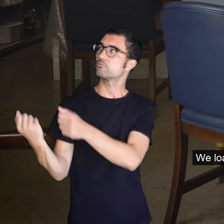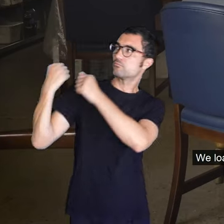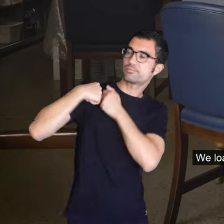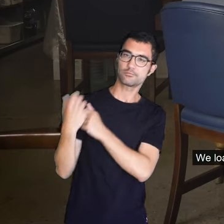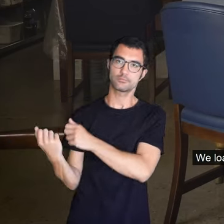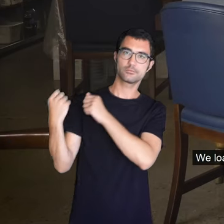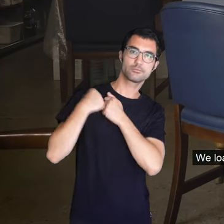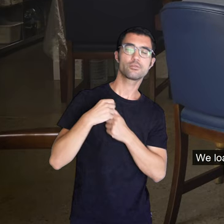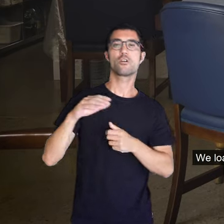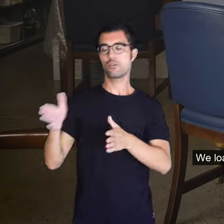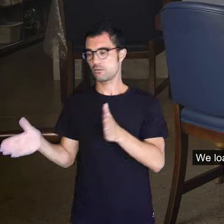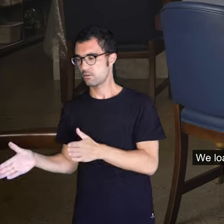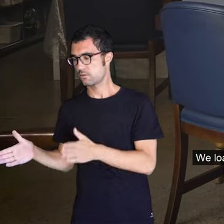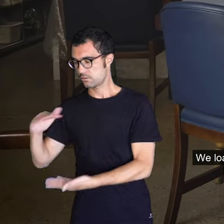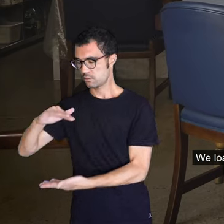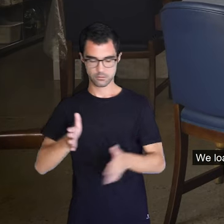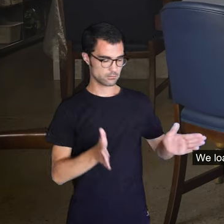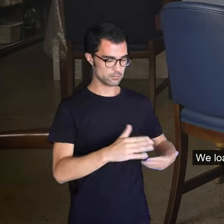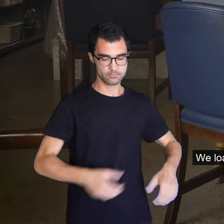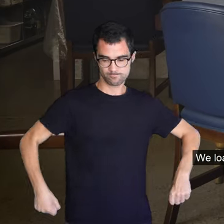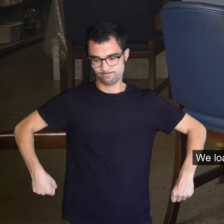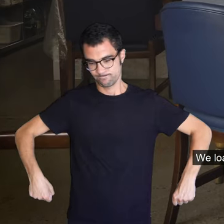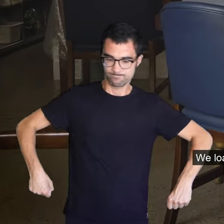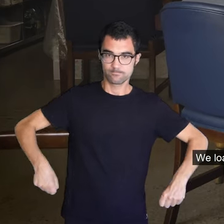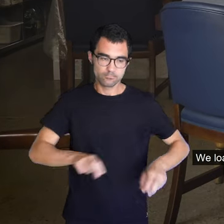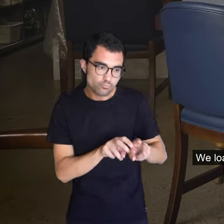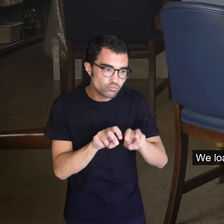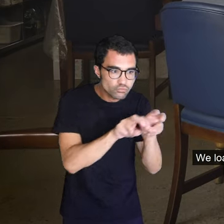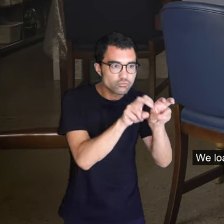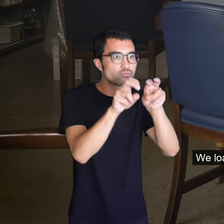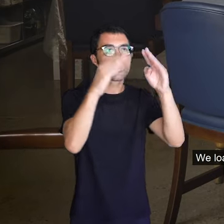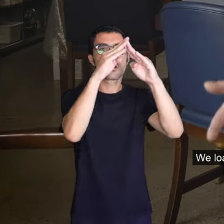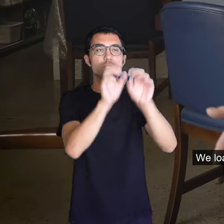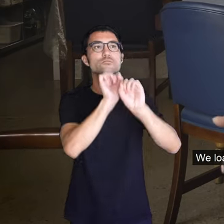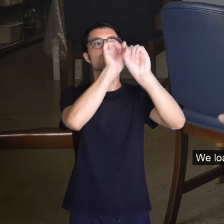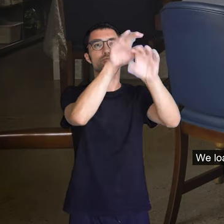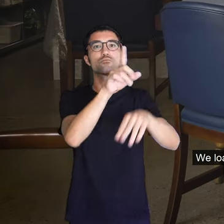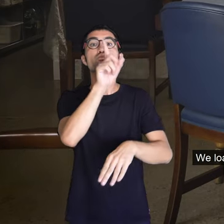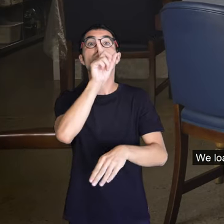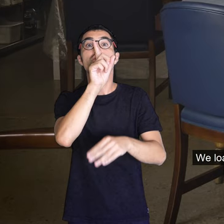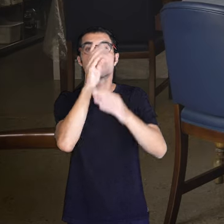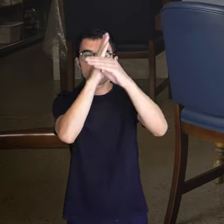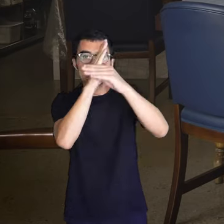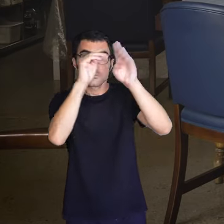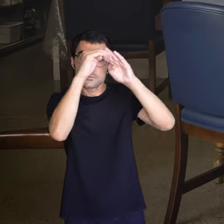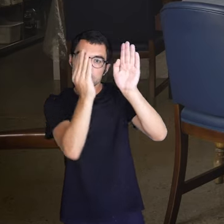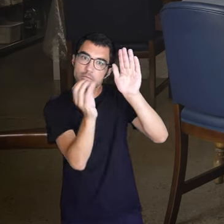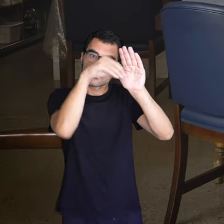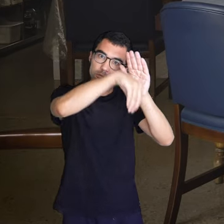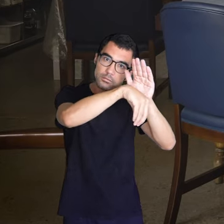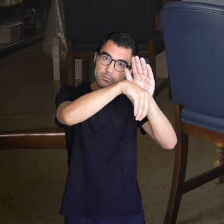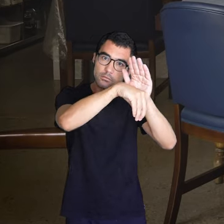caixeta, dues caixetes, i ho pujaven a domicili, on és secret, o